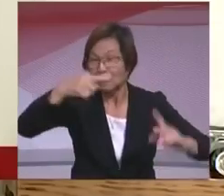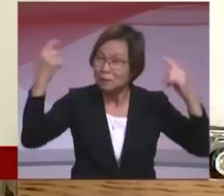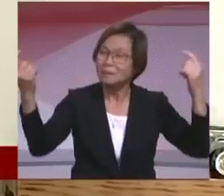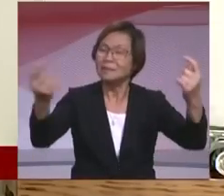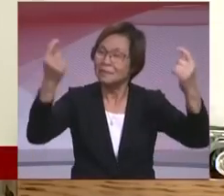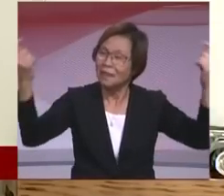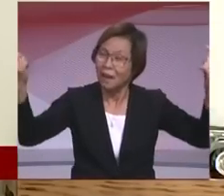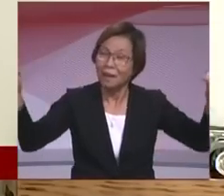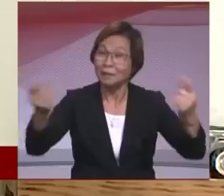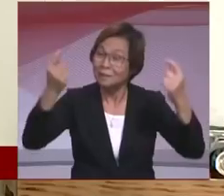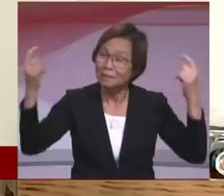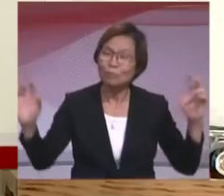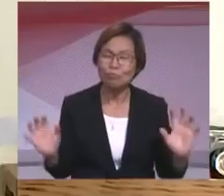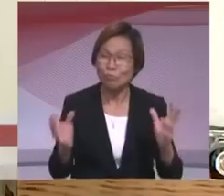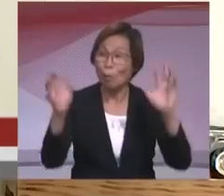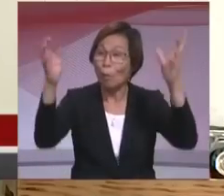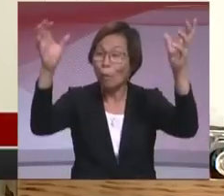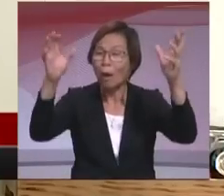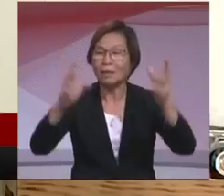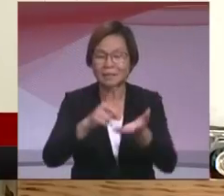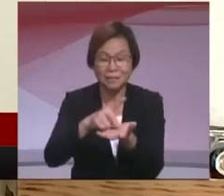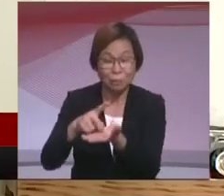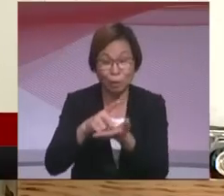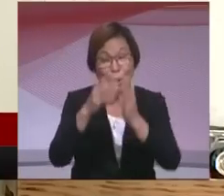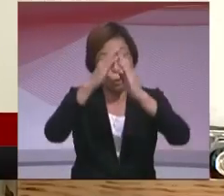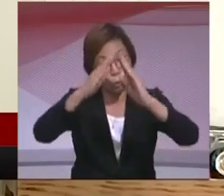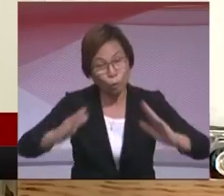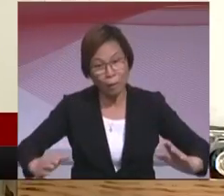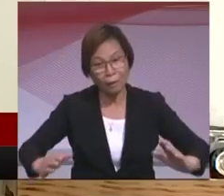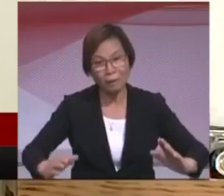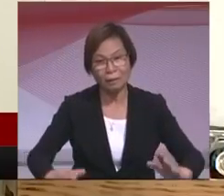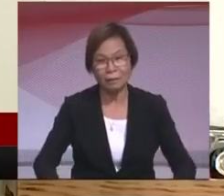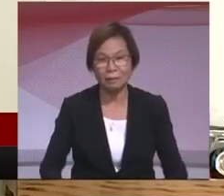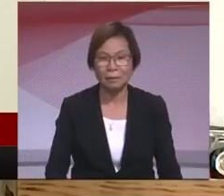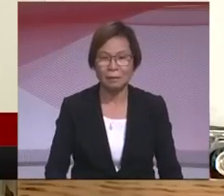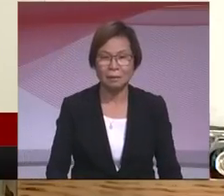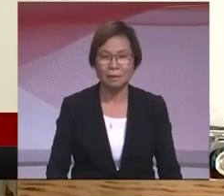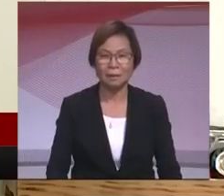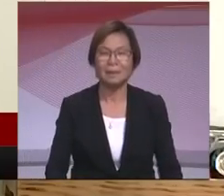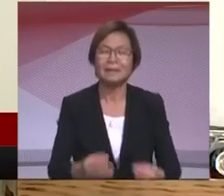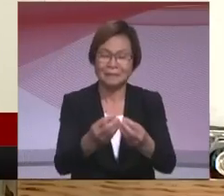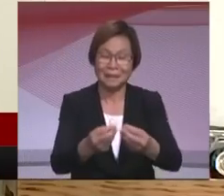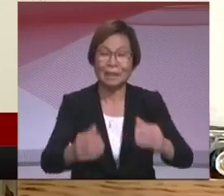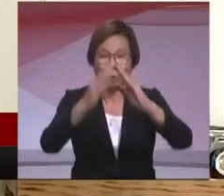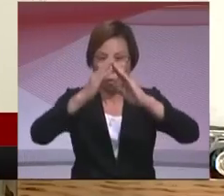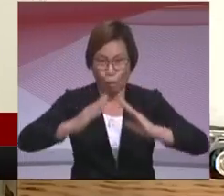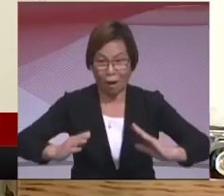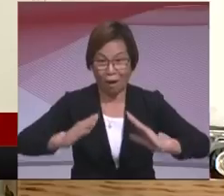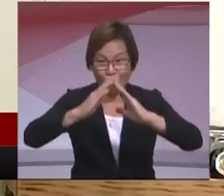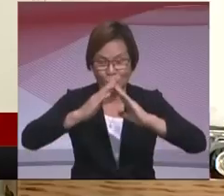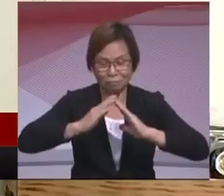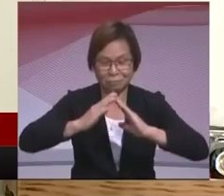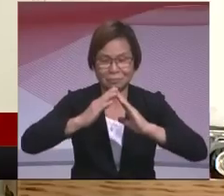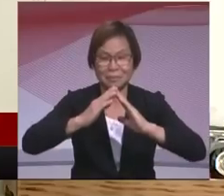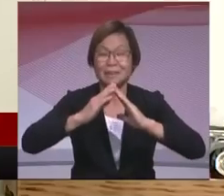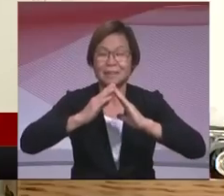sambutan perayaan di rumah kediaman, rumah kediaman landed di atas rumah yang atas tanah.